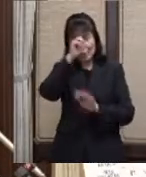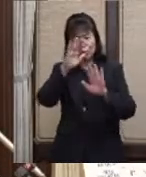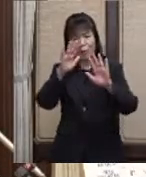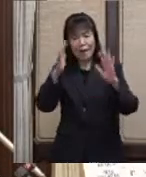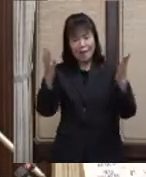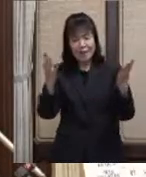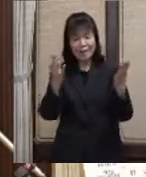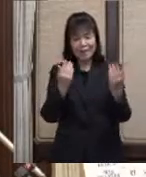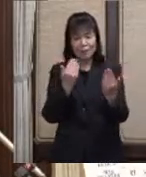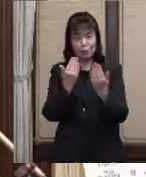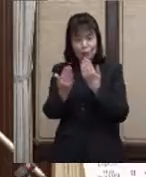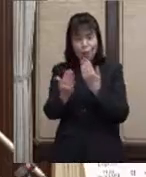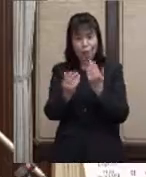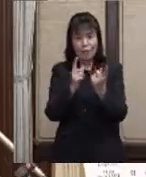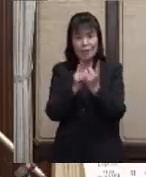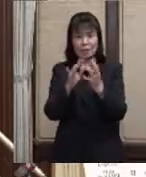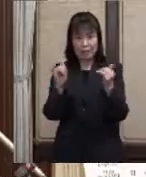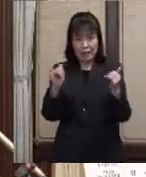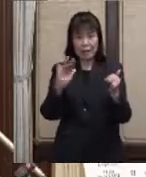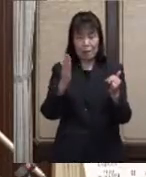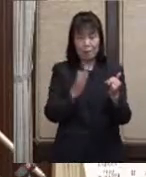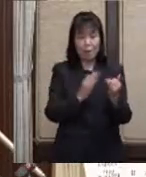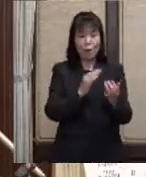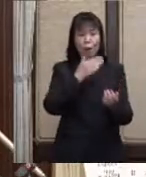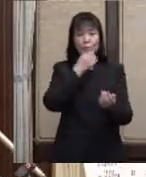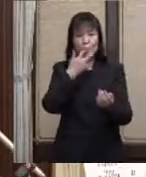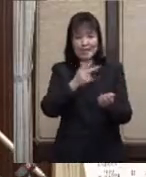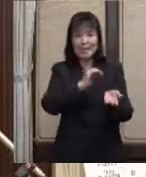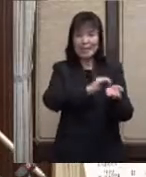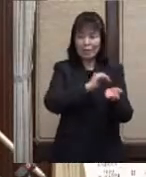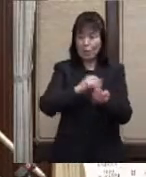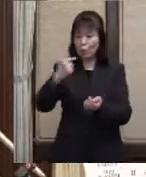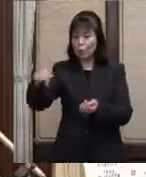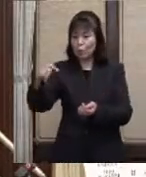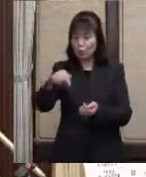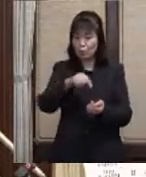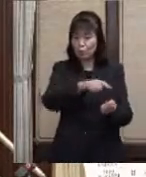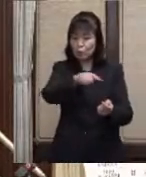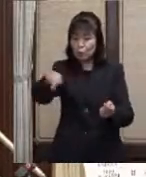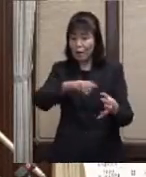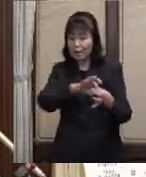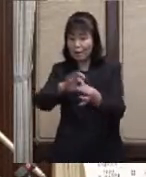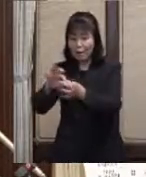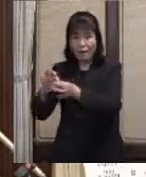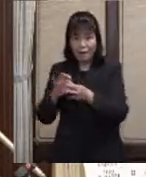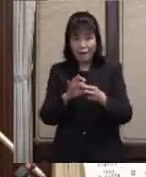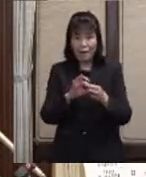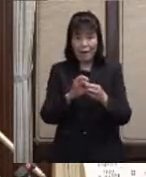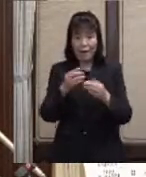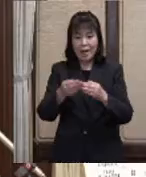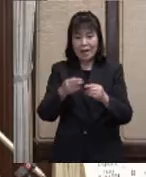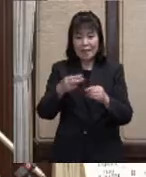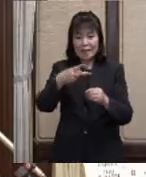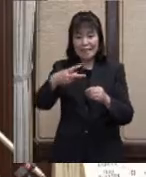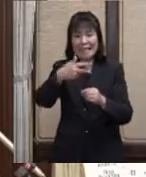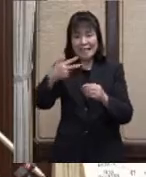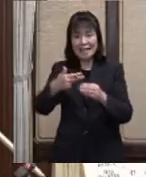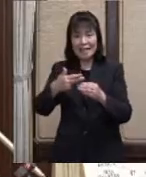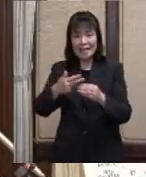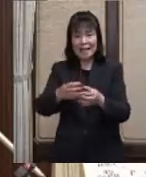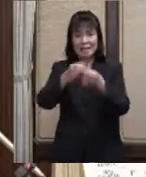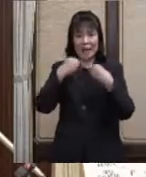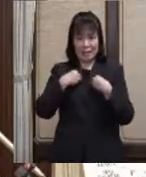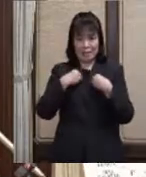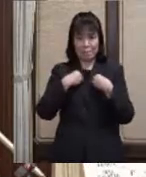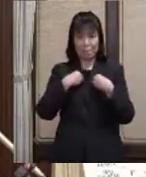濃厚接触者でも医療、福祉、教育関係者など二次感染が重症化や